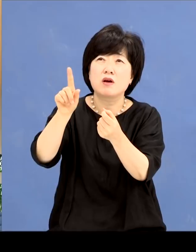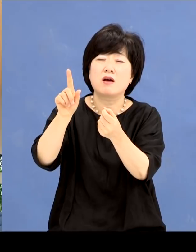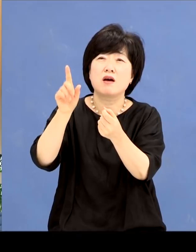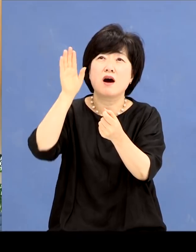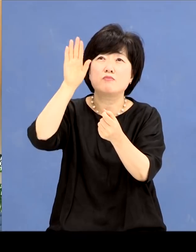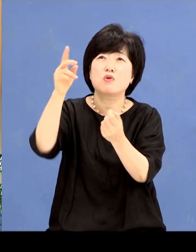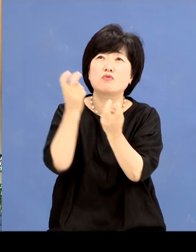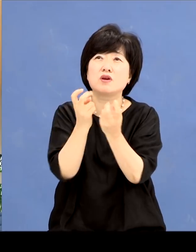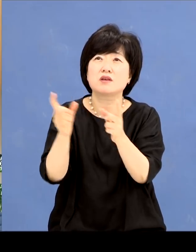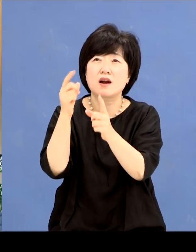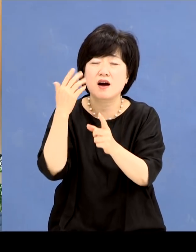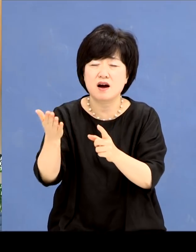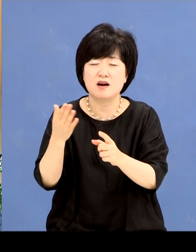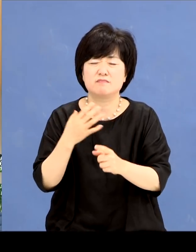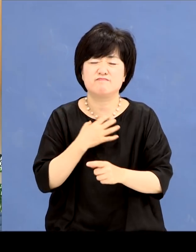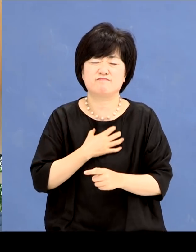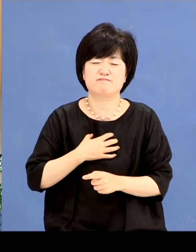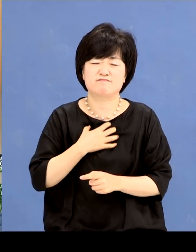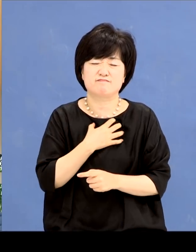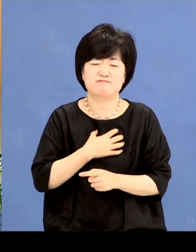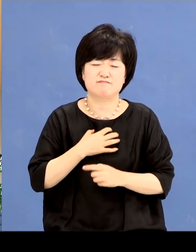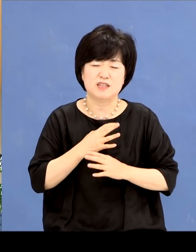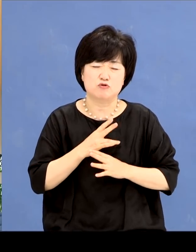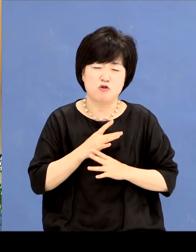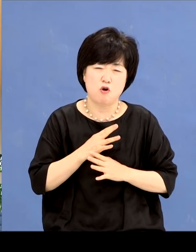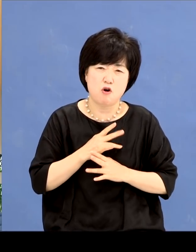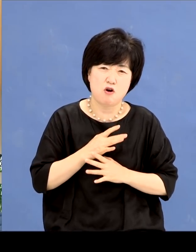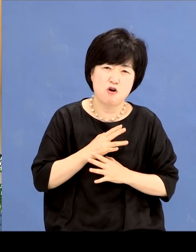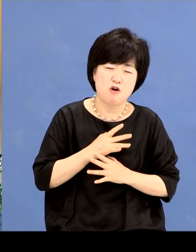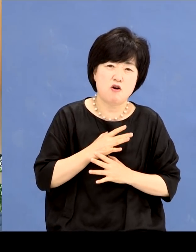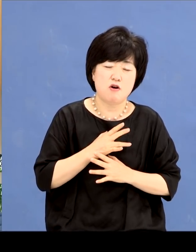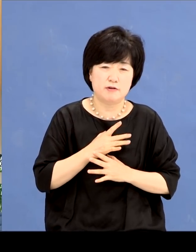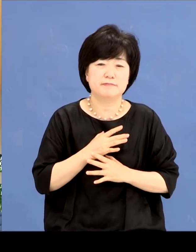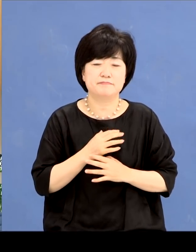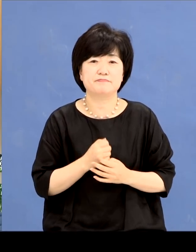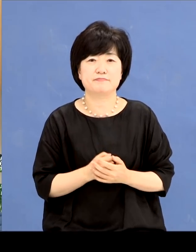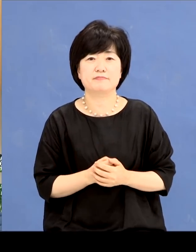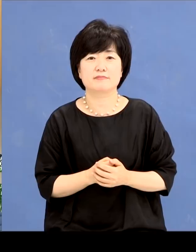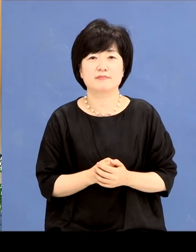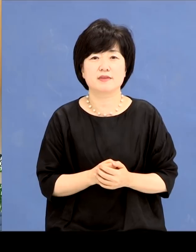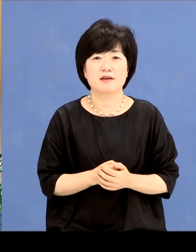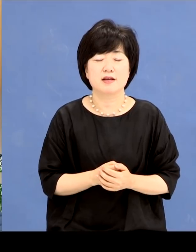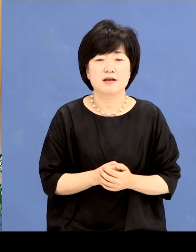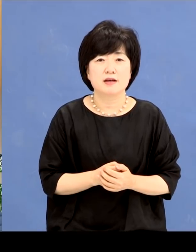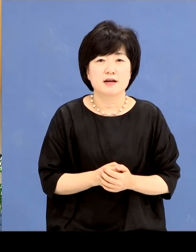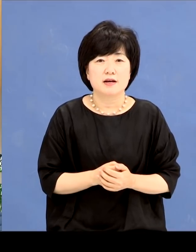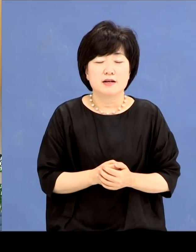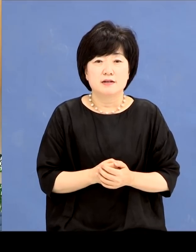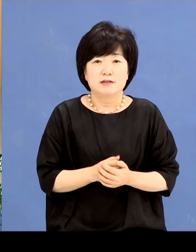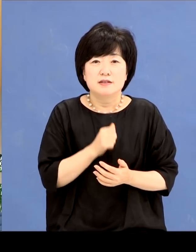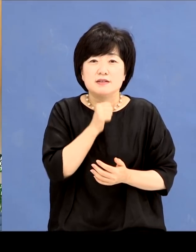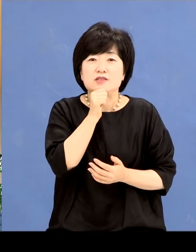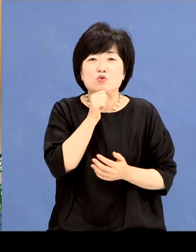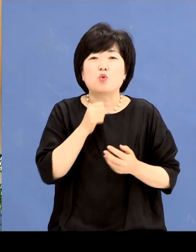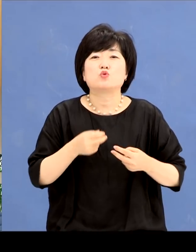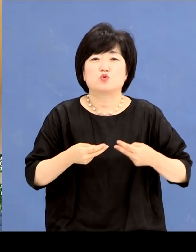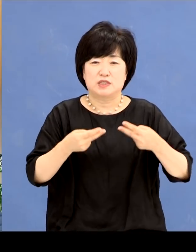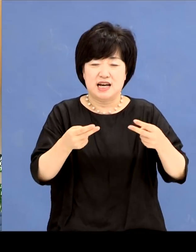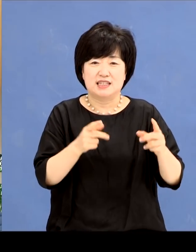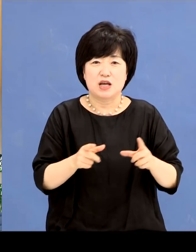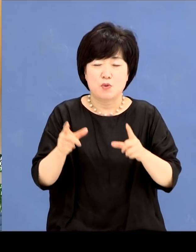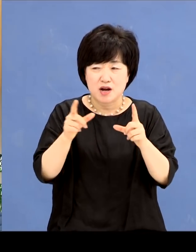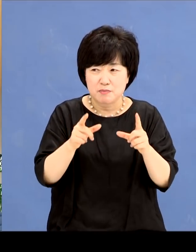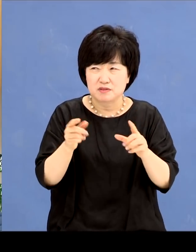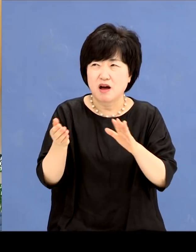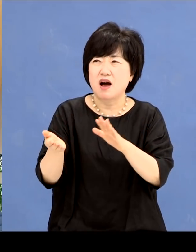없구나라는 그런 두려움에 사로잡혔던 것 같아요. 그러면서 퇴소를 하고 이제 노숙자 생활을 하면서 선배들의 그